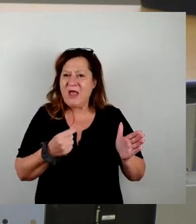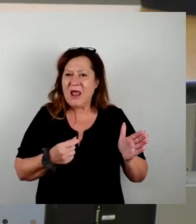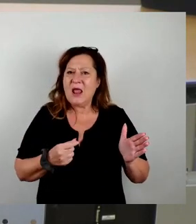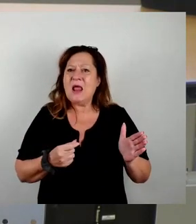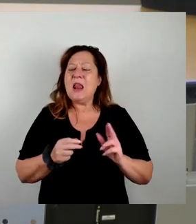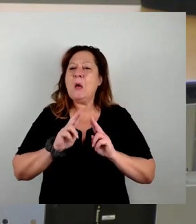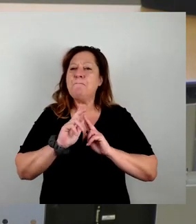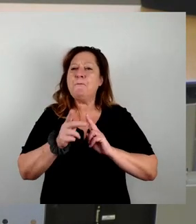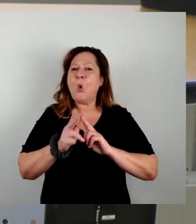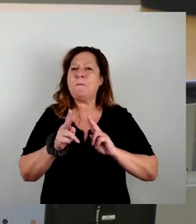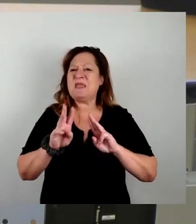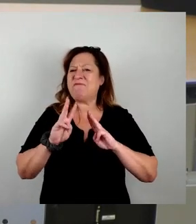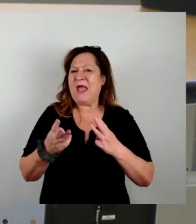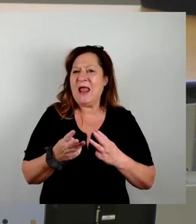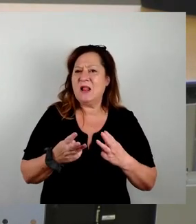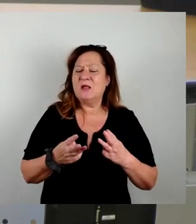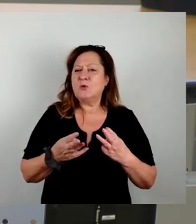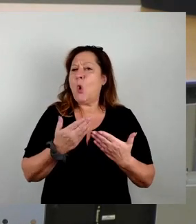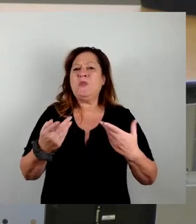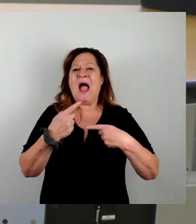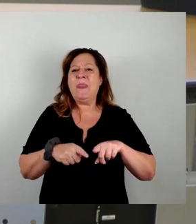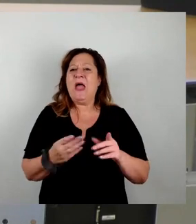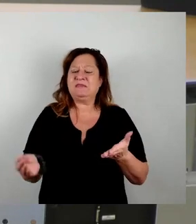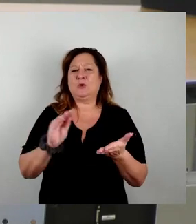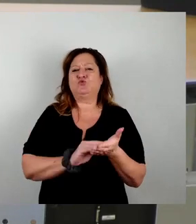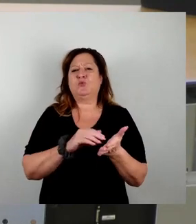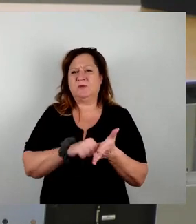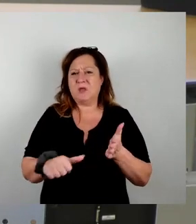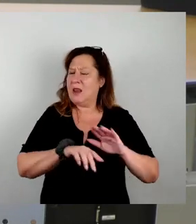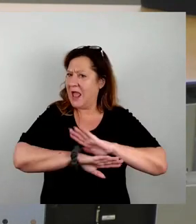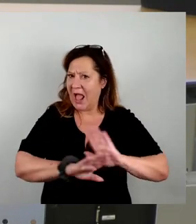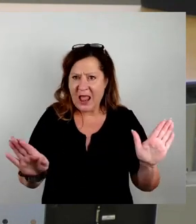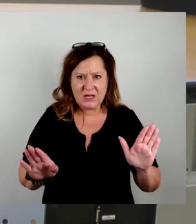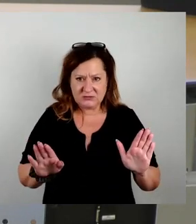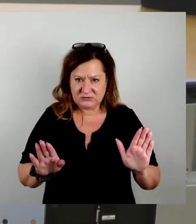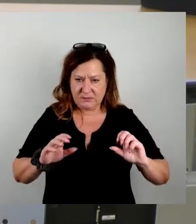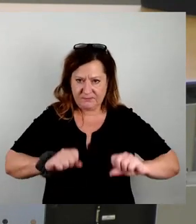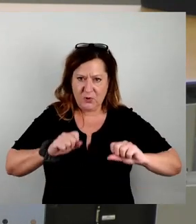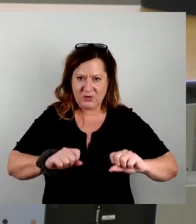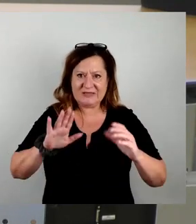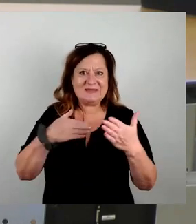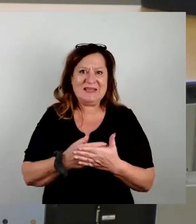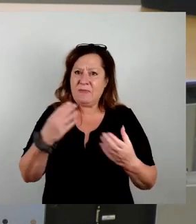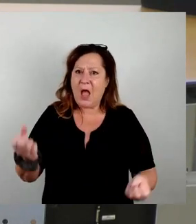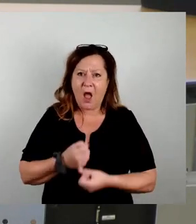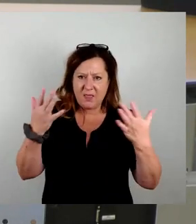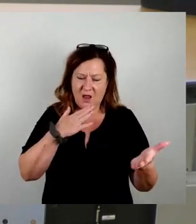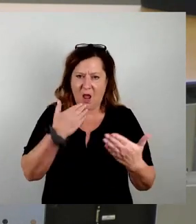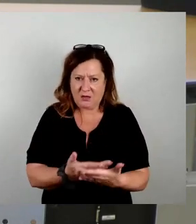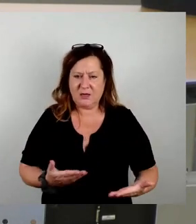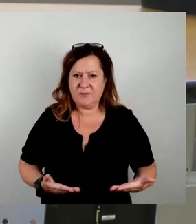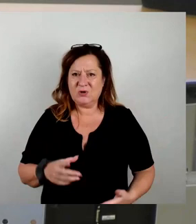Mobiwelt und andere Sachen dazu buchen. Es ist alles möglich. Es gibt also ein attraktives Angebot. Und dass die DVB